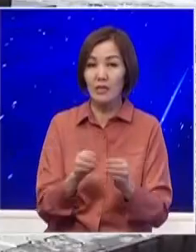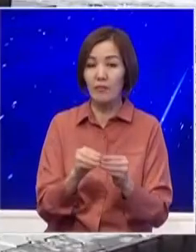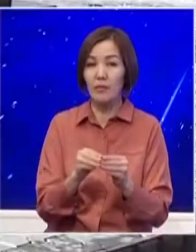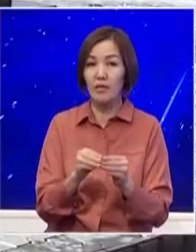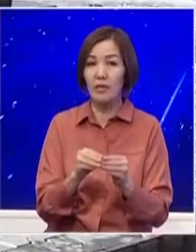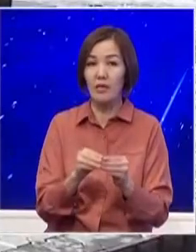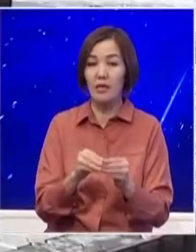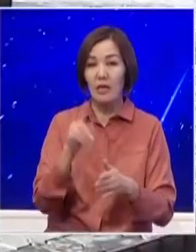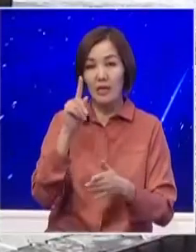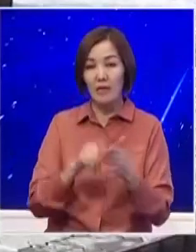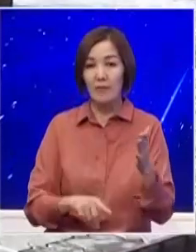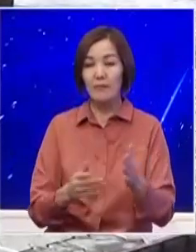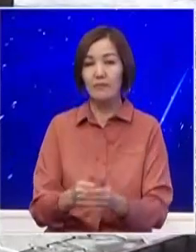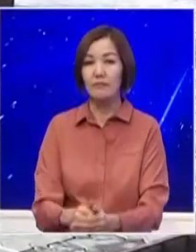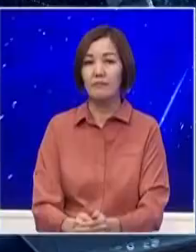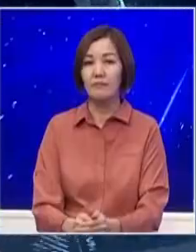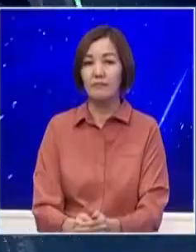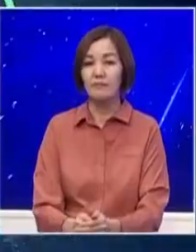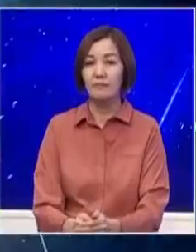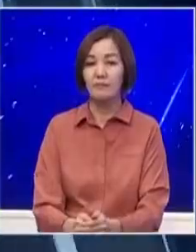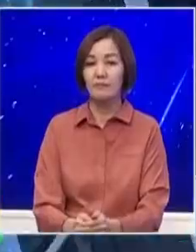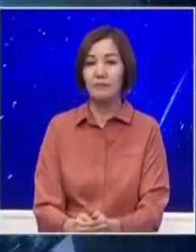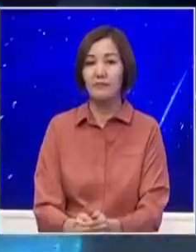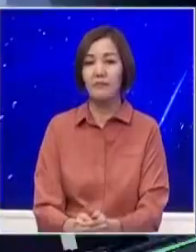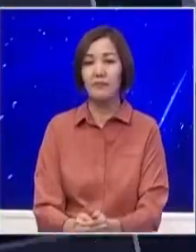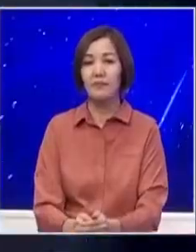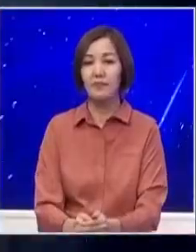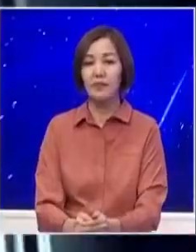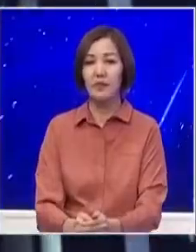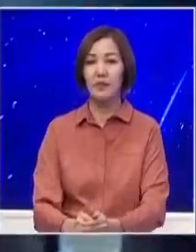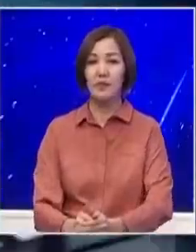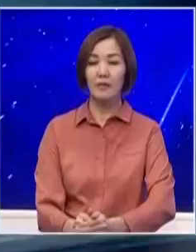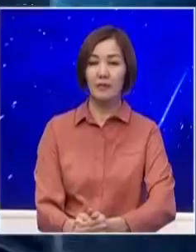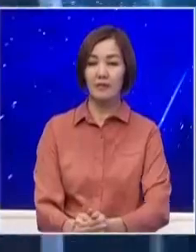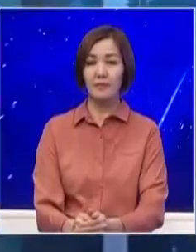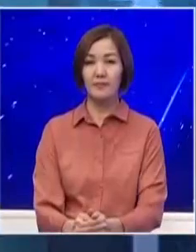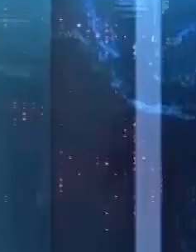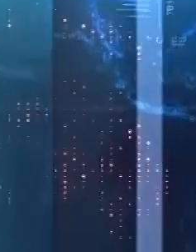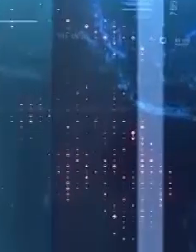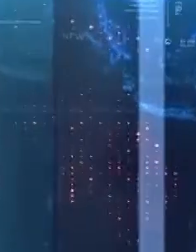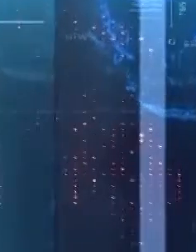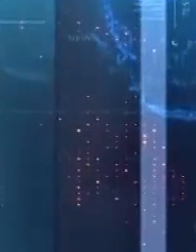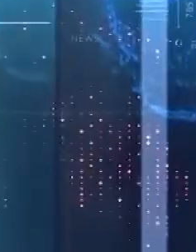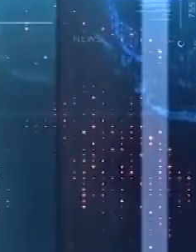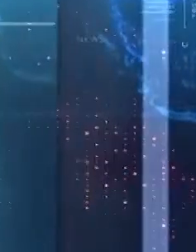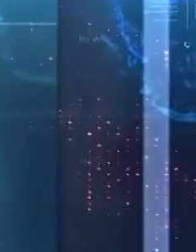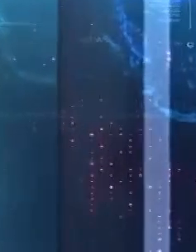қасиет, имандылықтың белгісі. Мадина Мұратбекқызы, Надежда Белова, Жайық Құрманбай, Жетісу телеарнасы.